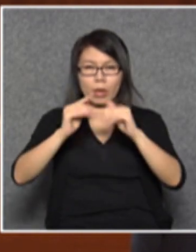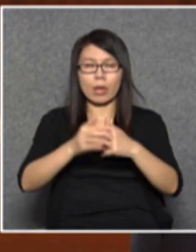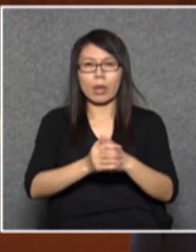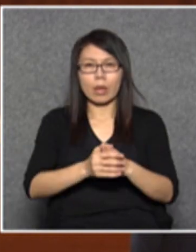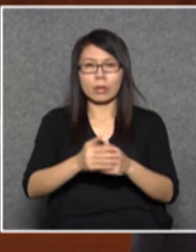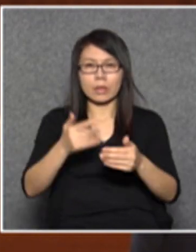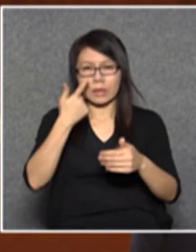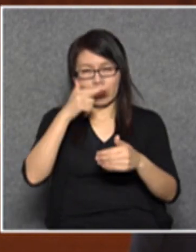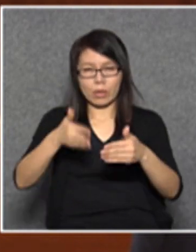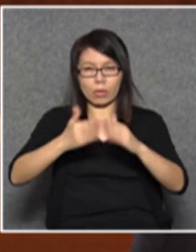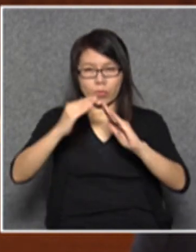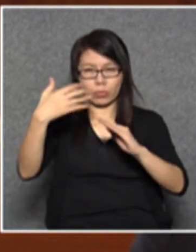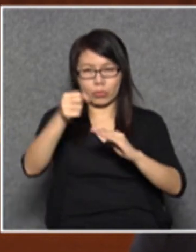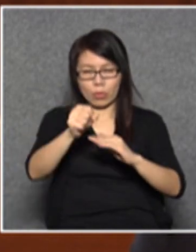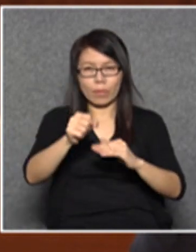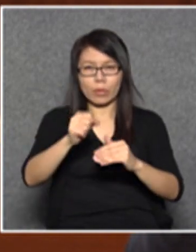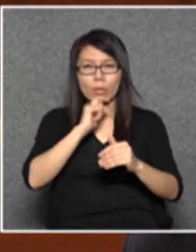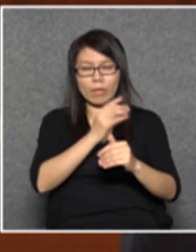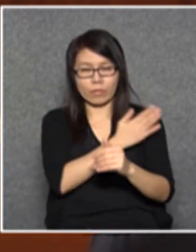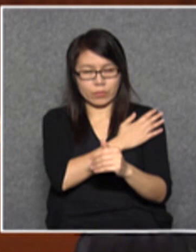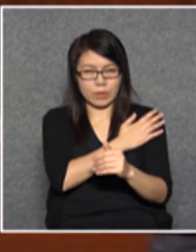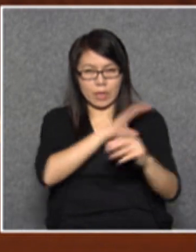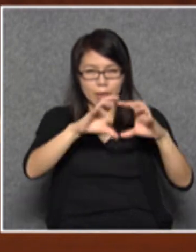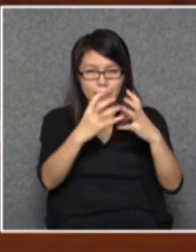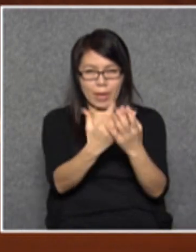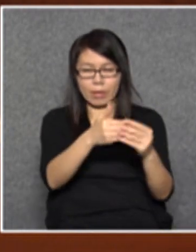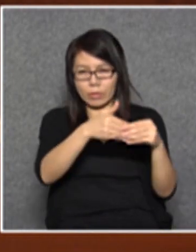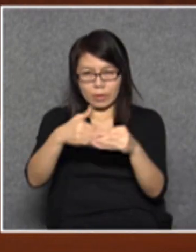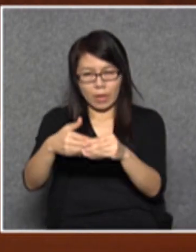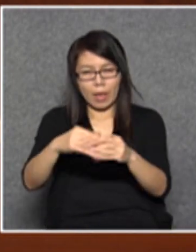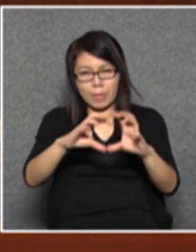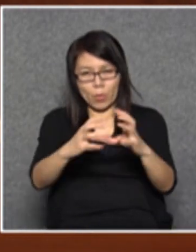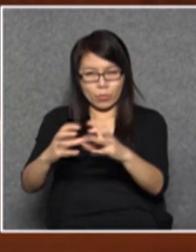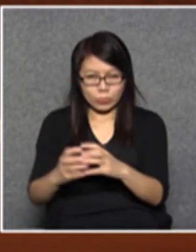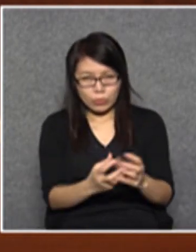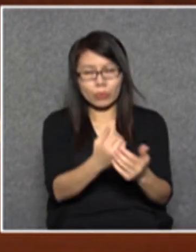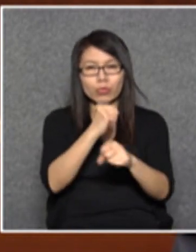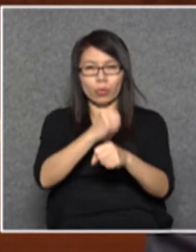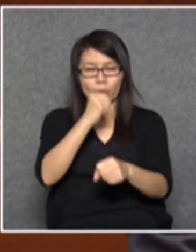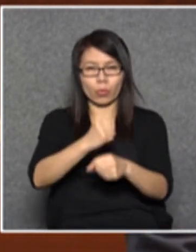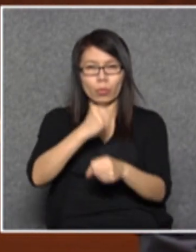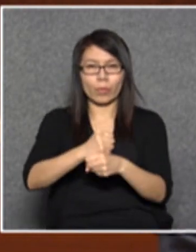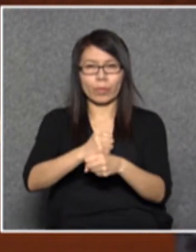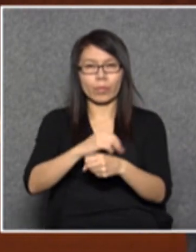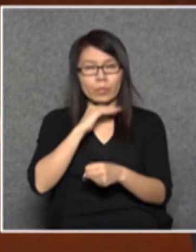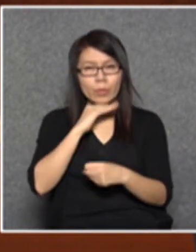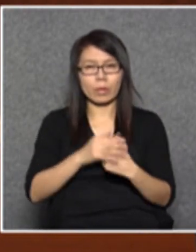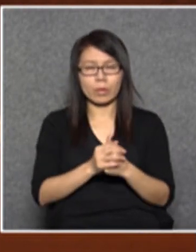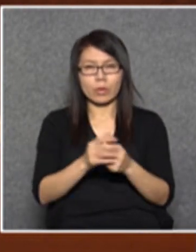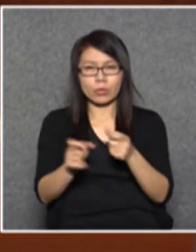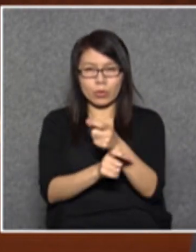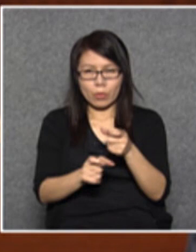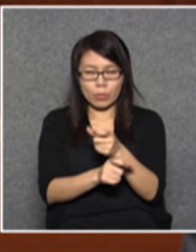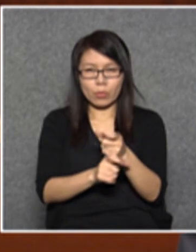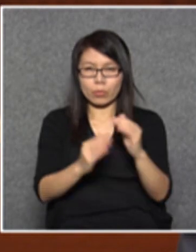長和領導班子呢去帶領這些部門去做事，使得我們那個商務及經濟